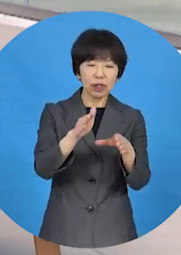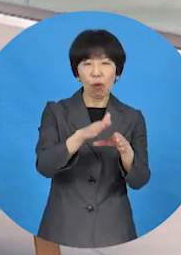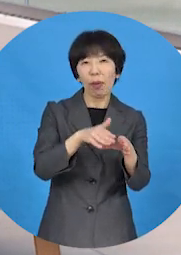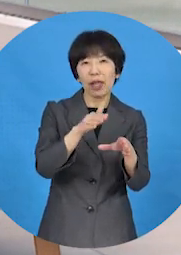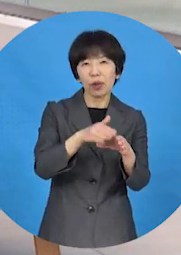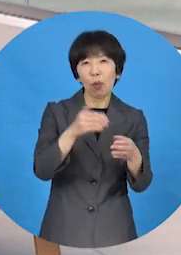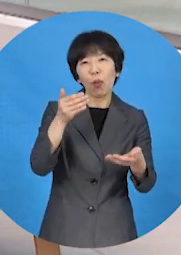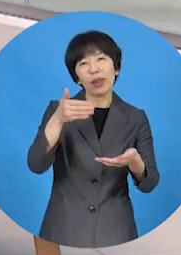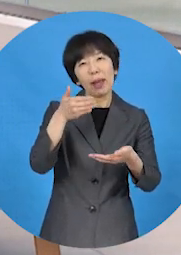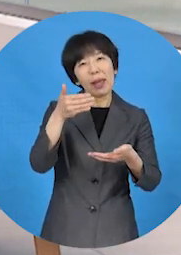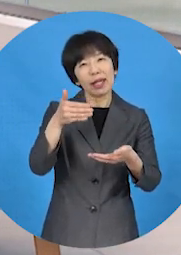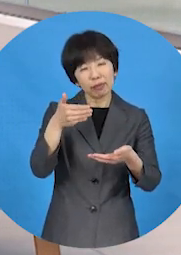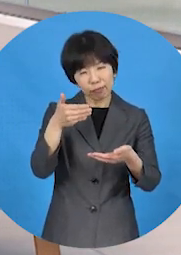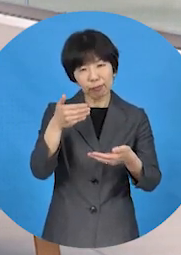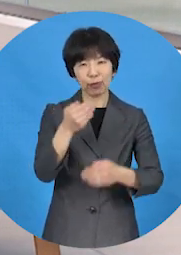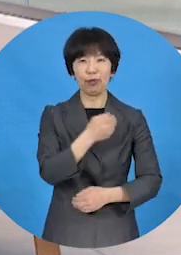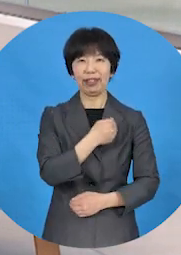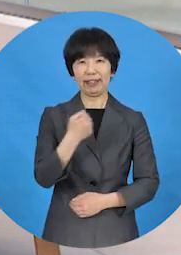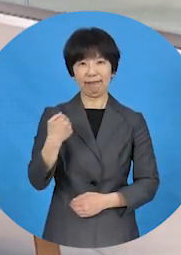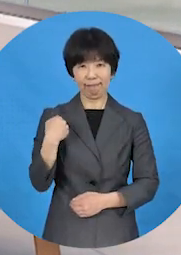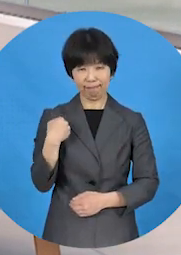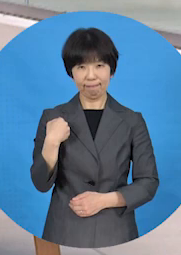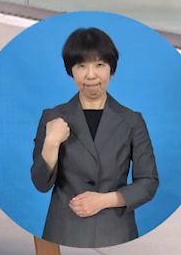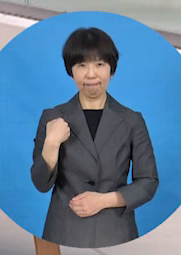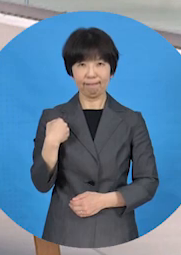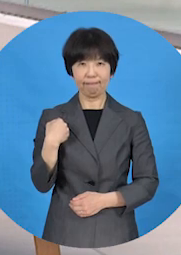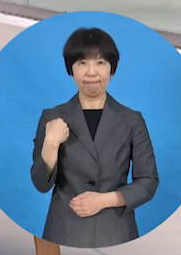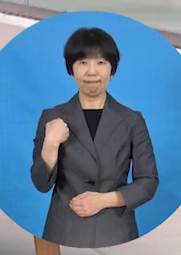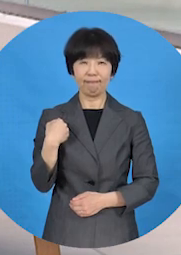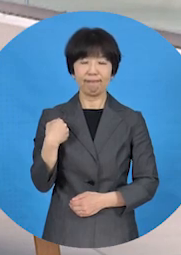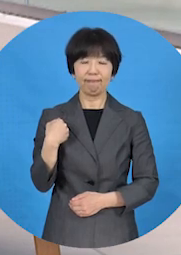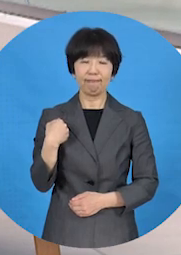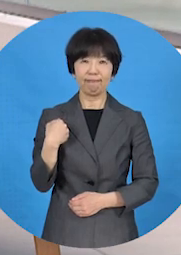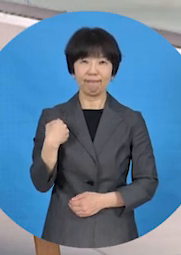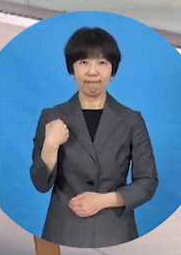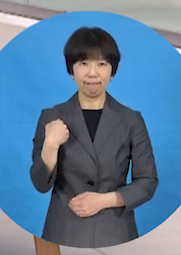当とか持ってきて食べて、はいはい、また勉強する、本読むっていう